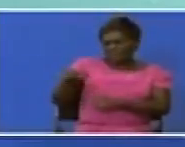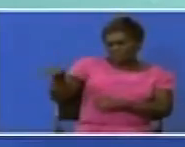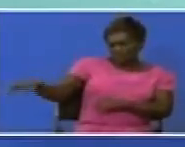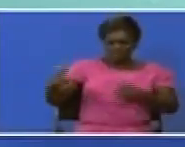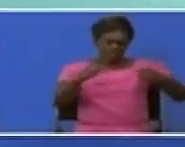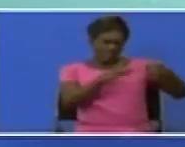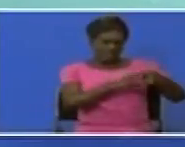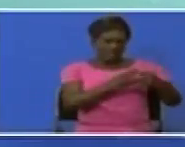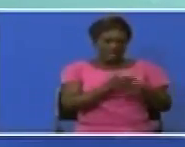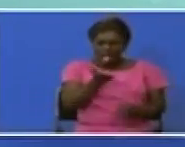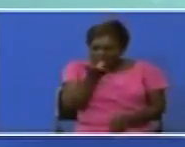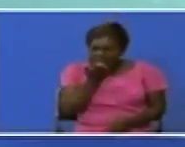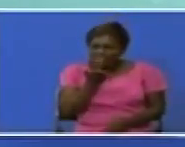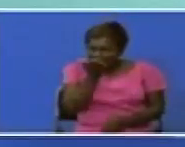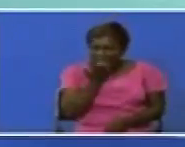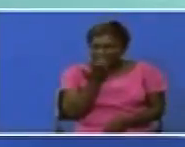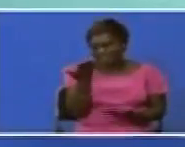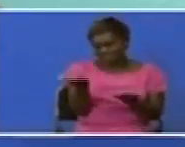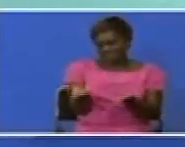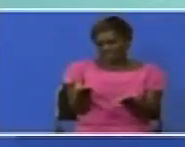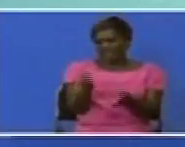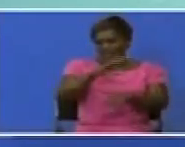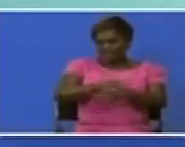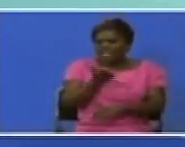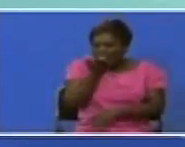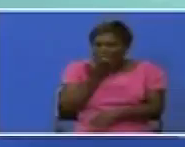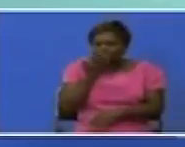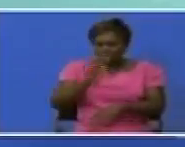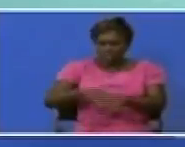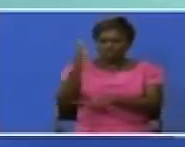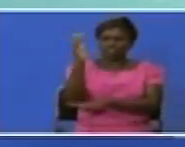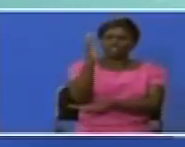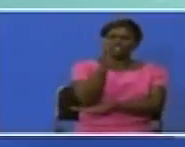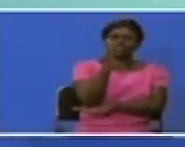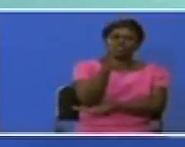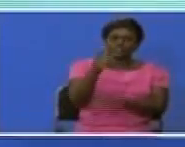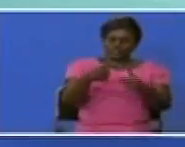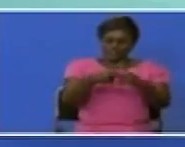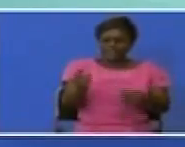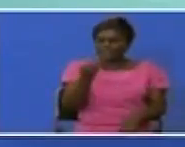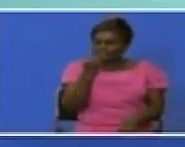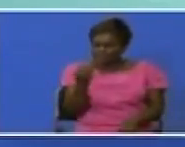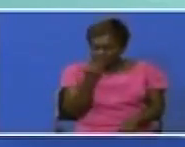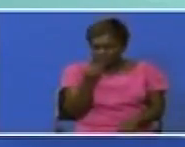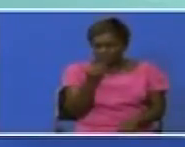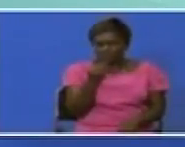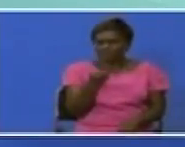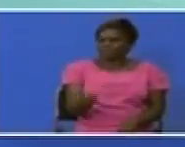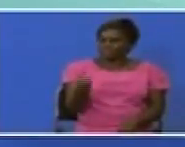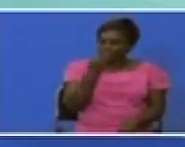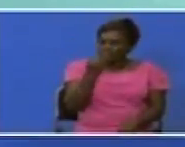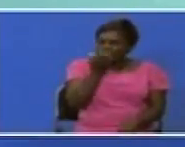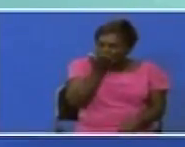leo. Asali ikatoka. Asali tukipata kwenye mti tukaanza kukula.